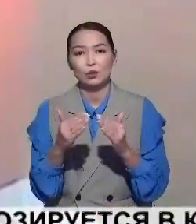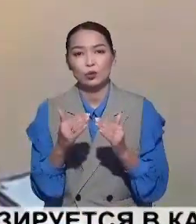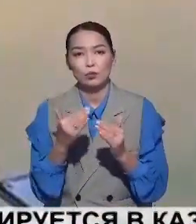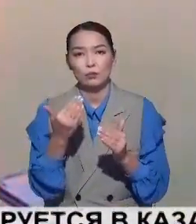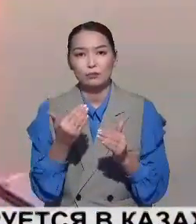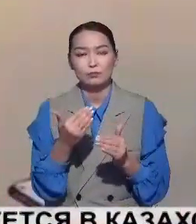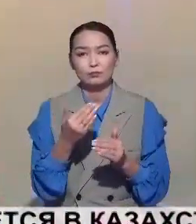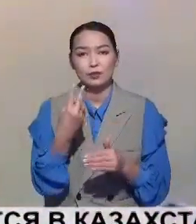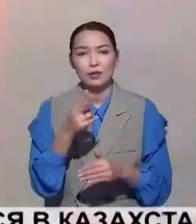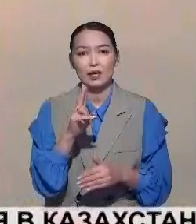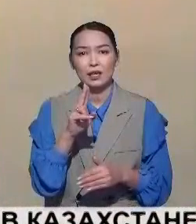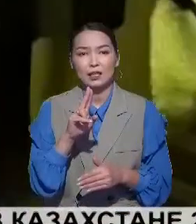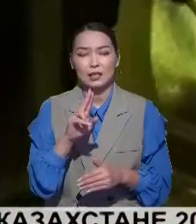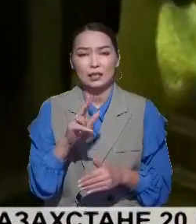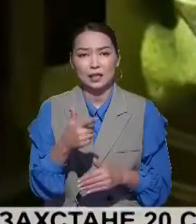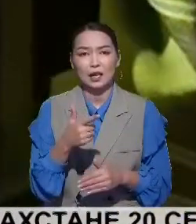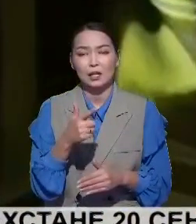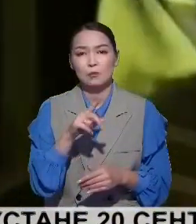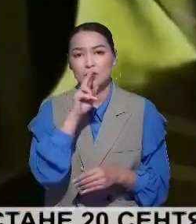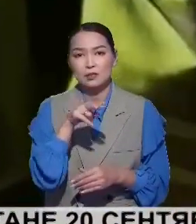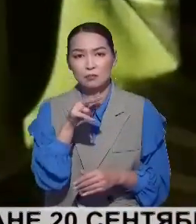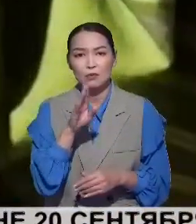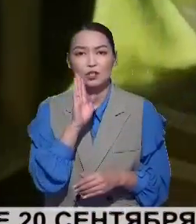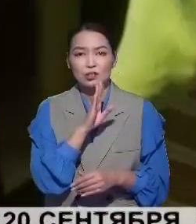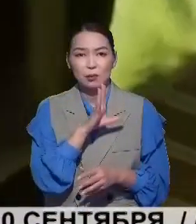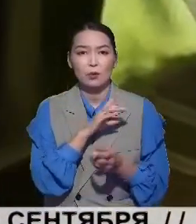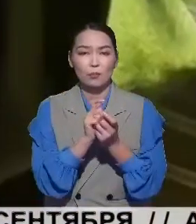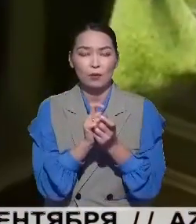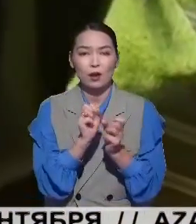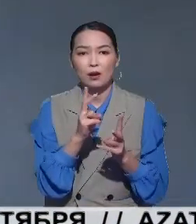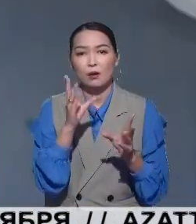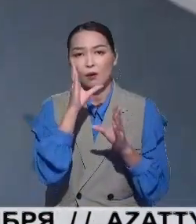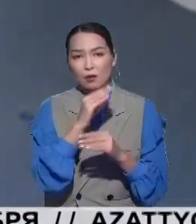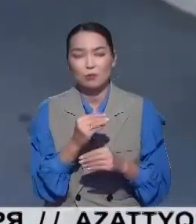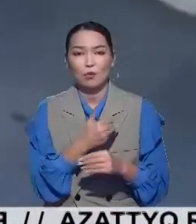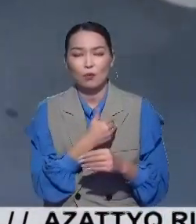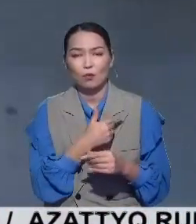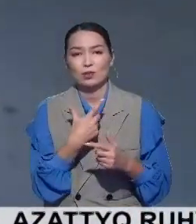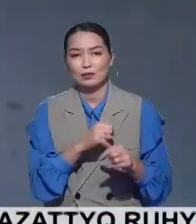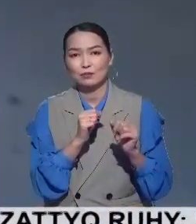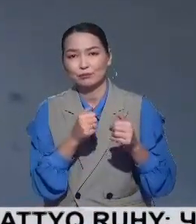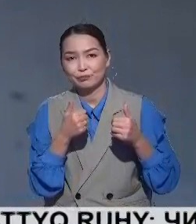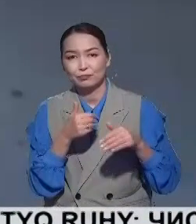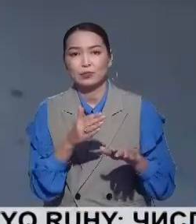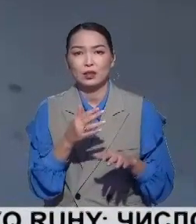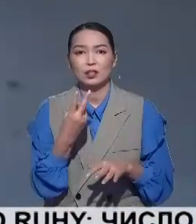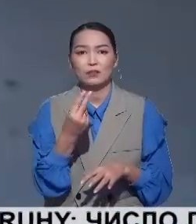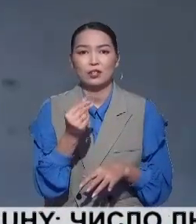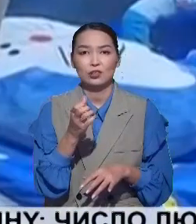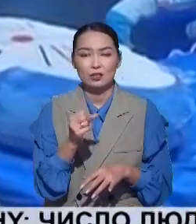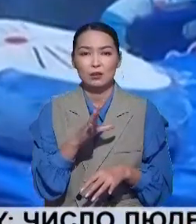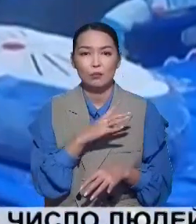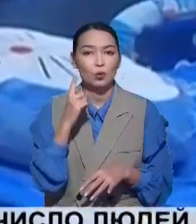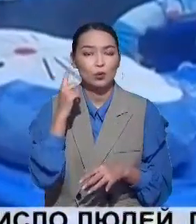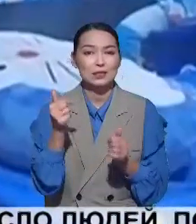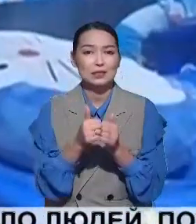застала 20-килограммовая змея. Пожилая женщина боролась с ней как могла, пытаясь освободиться. Лишь через 2 часа ее услышал сосед и